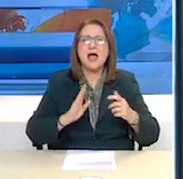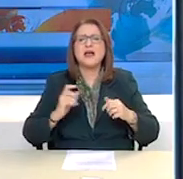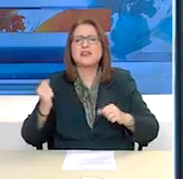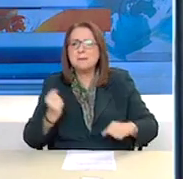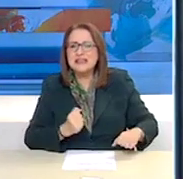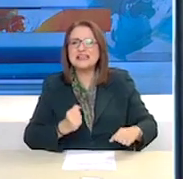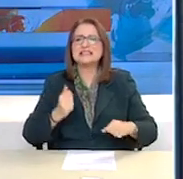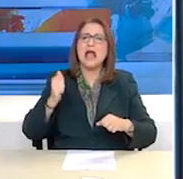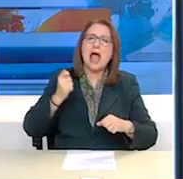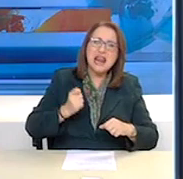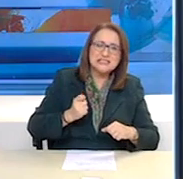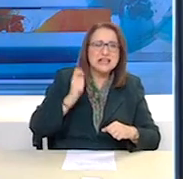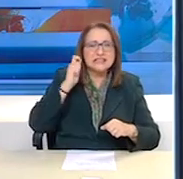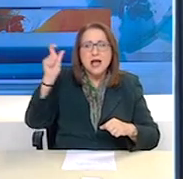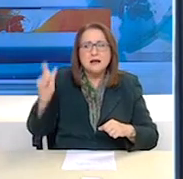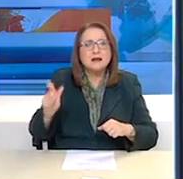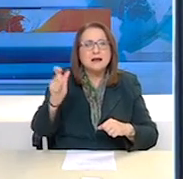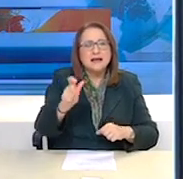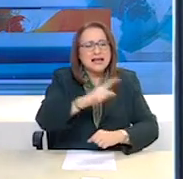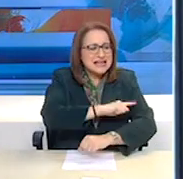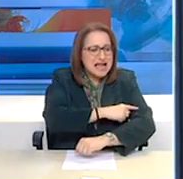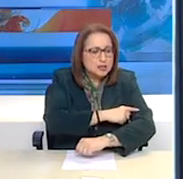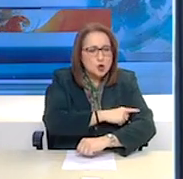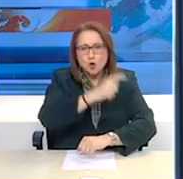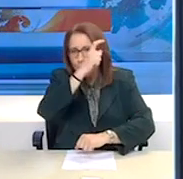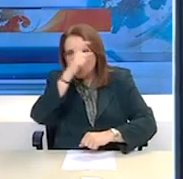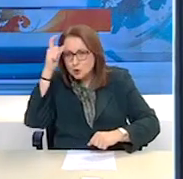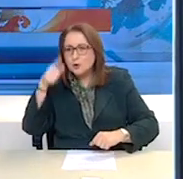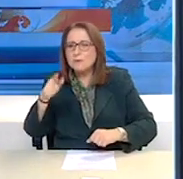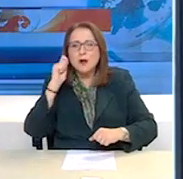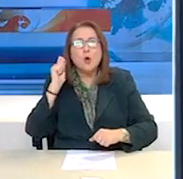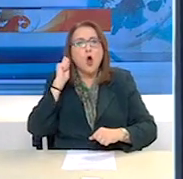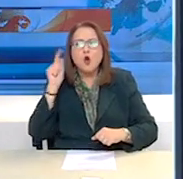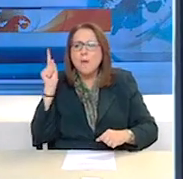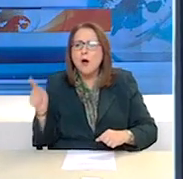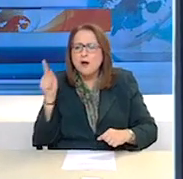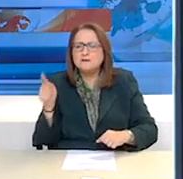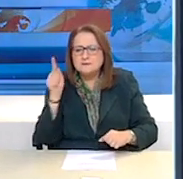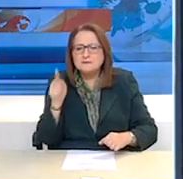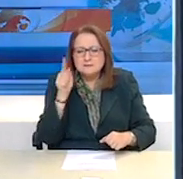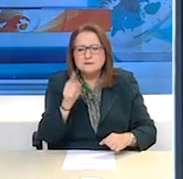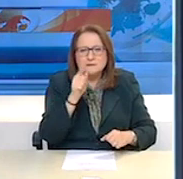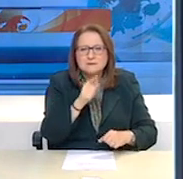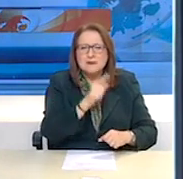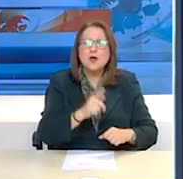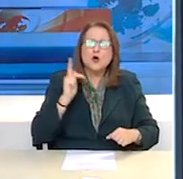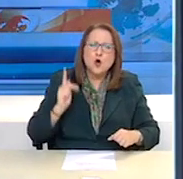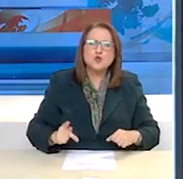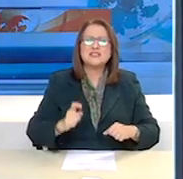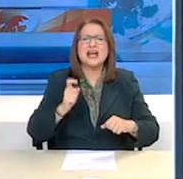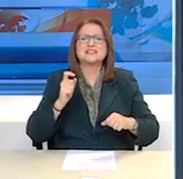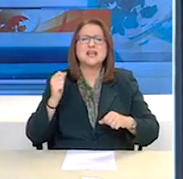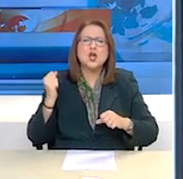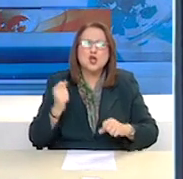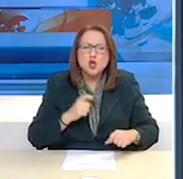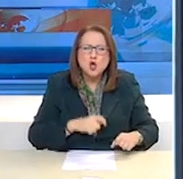Αναστασία, τον Χρήστο, τη Δήμητρα, τον Μάνο, τη Χριστίνα, τον Κώστα, τον Γιώργο, τη Βιβή, τον